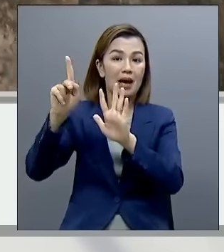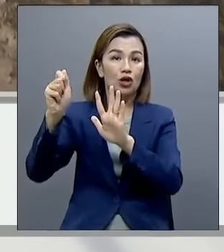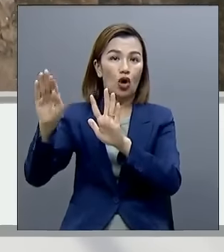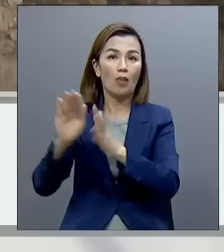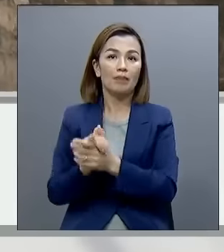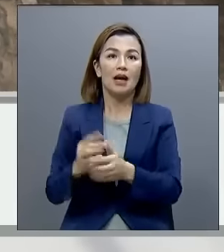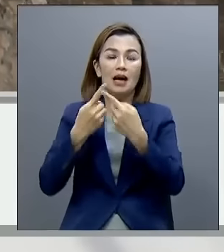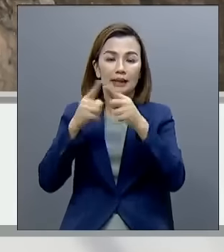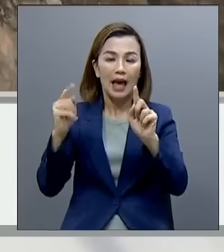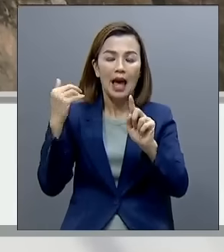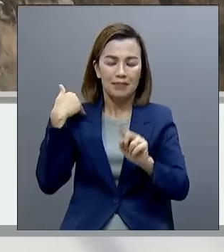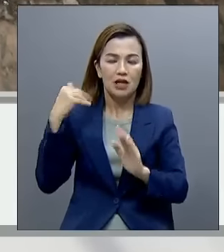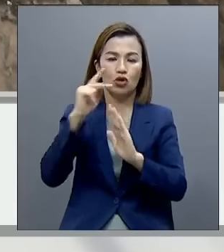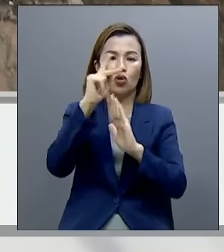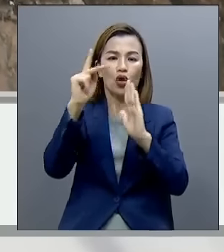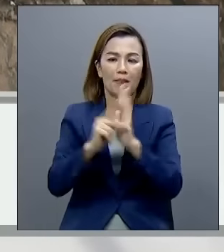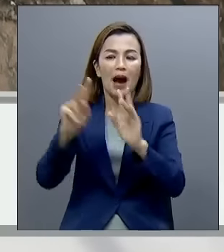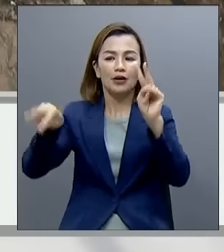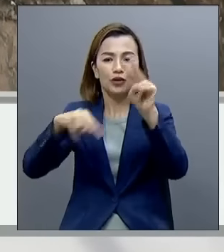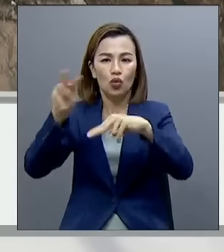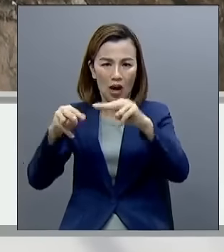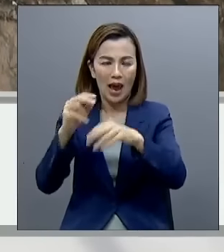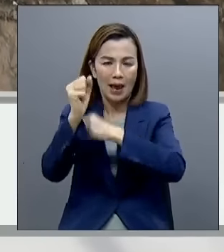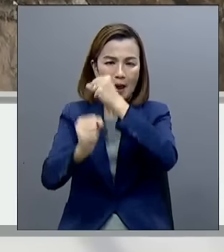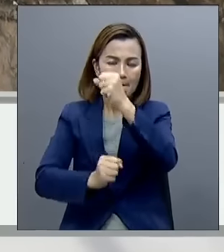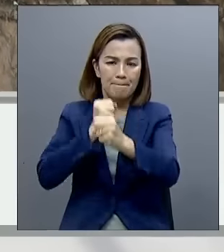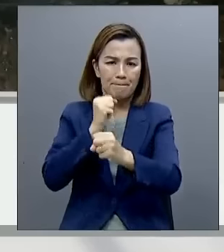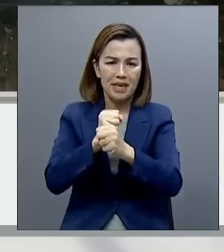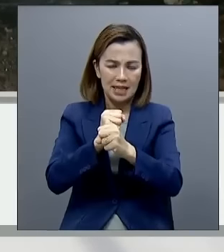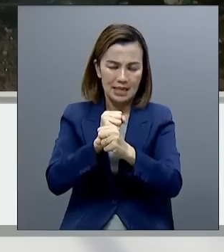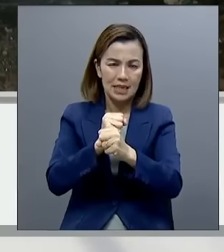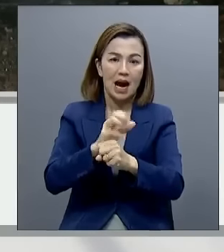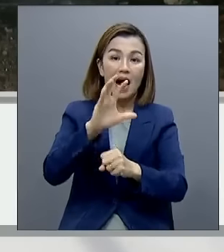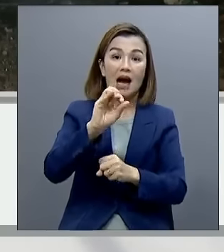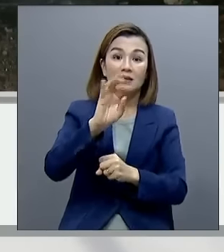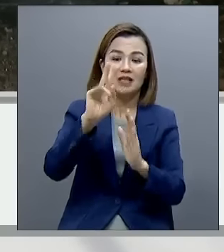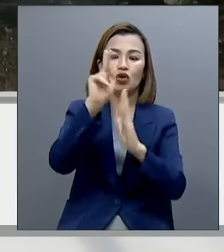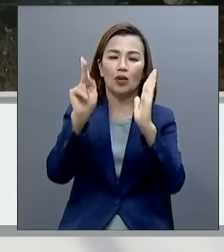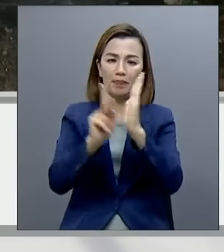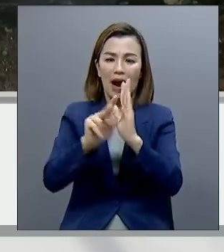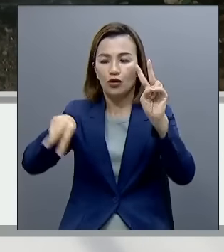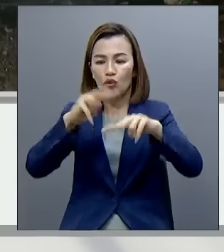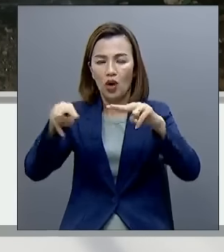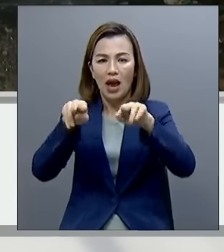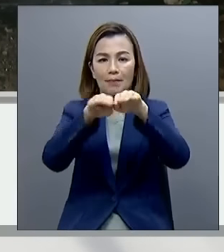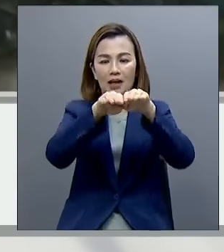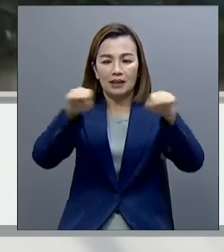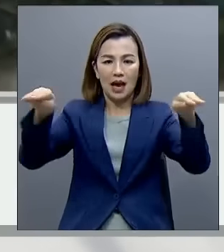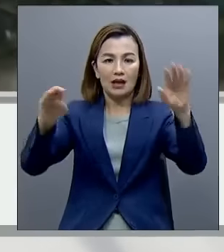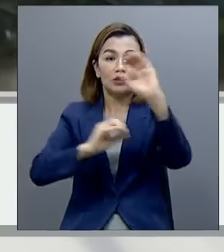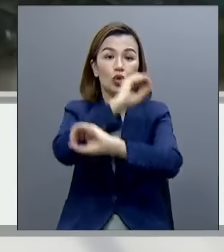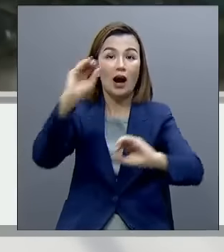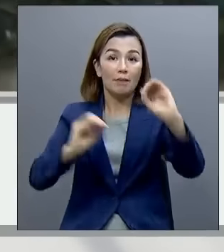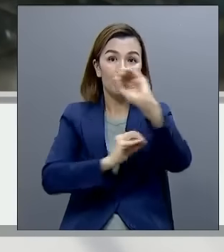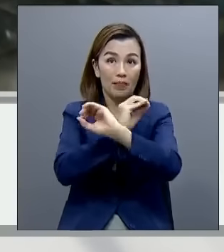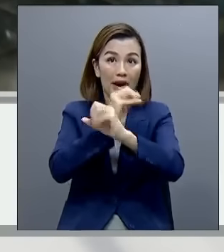อนามัยและสภาพแวดล้อมในการทำงานพุทธศักราช2554ที่กำหนดมาตรฐานความปลอดภัยในสถานที่ที่เข